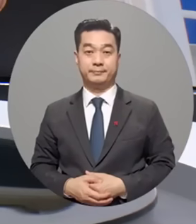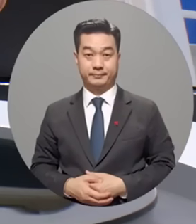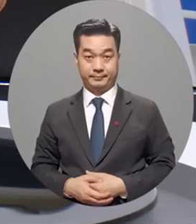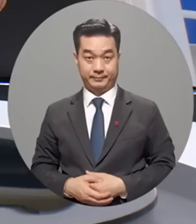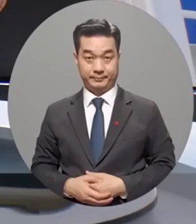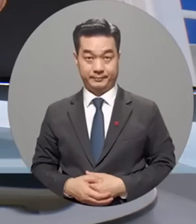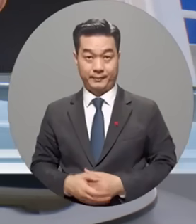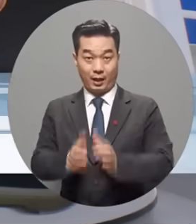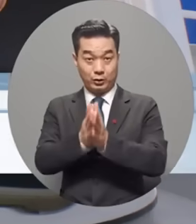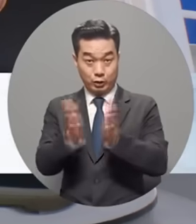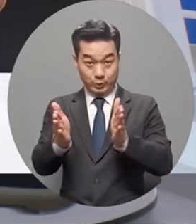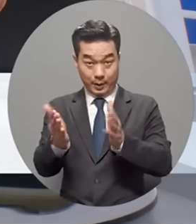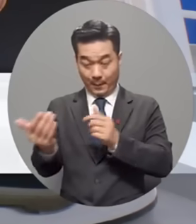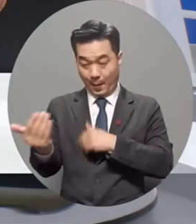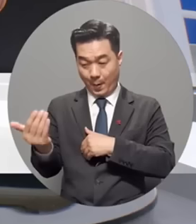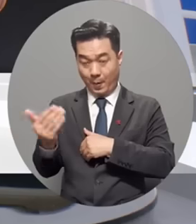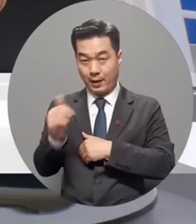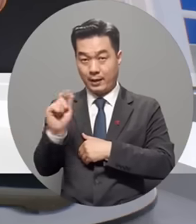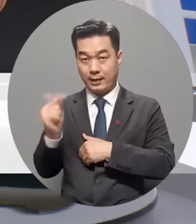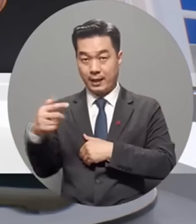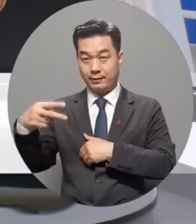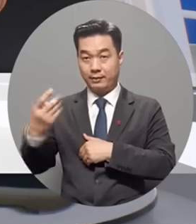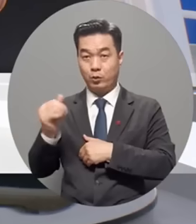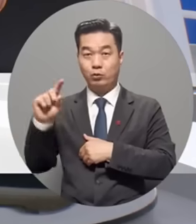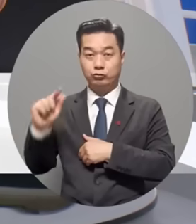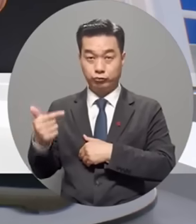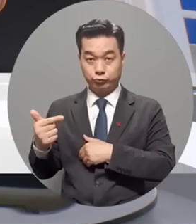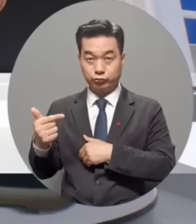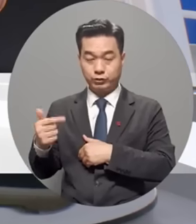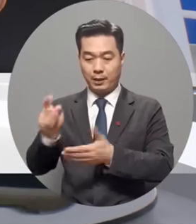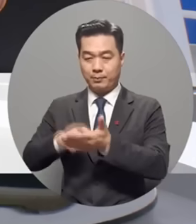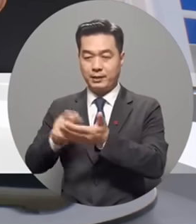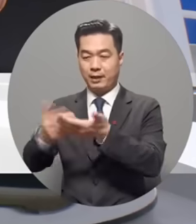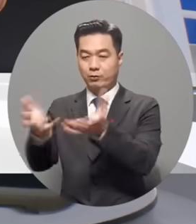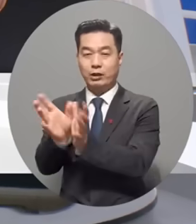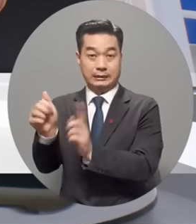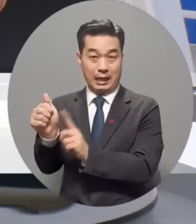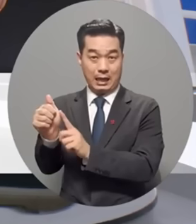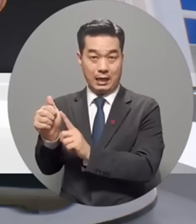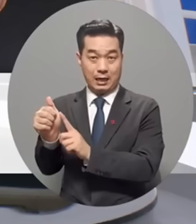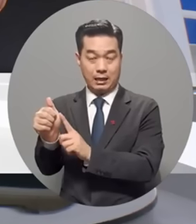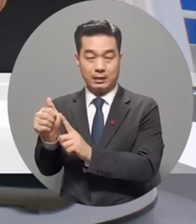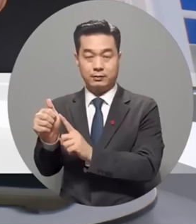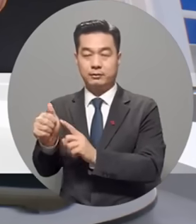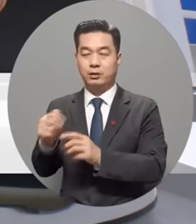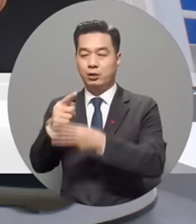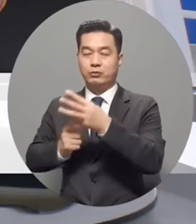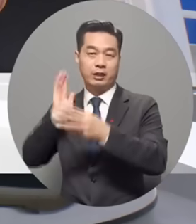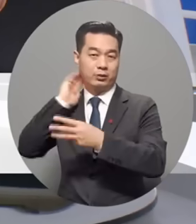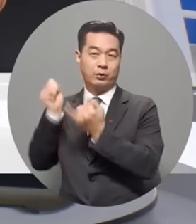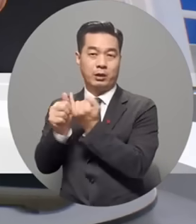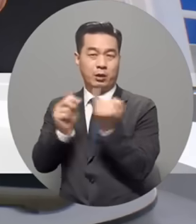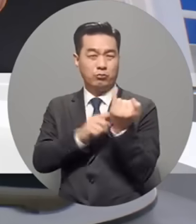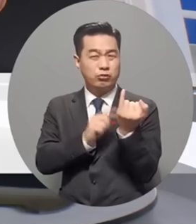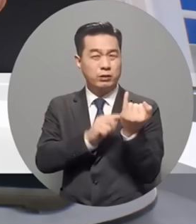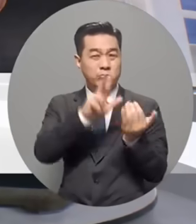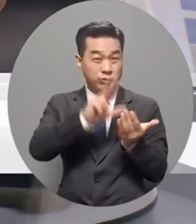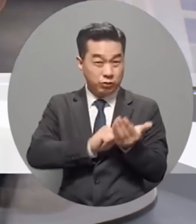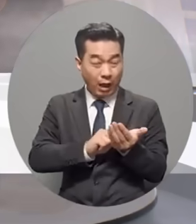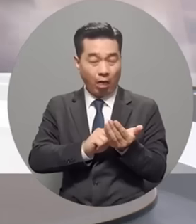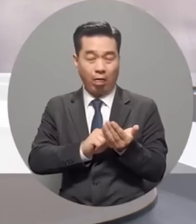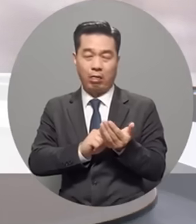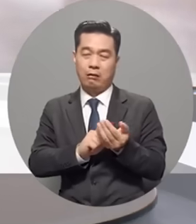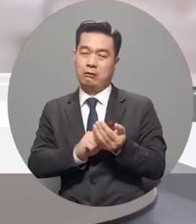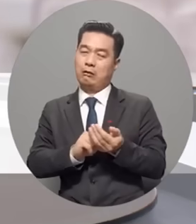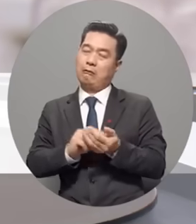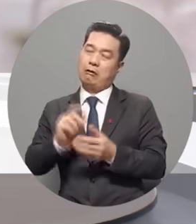출범을 앞두고 있는 한동훈 비대위원장에게도 김건희 여사는 이른바 뜨거운 감자입니다. 당 내에서는 이른바 김건희 리스크를